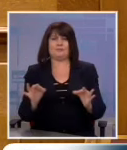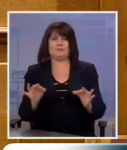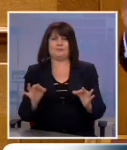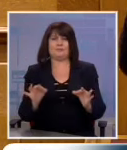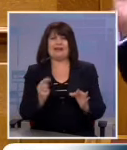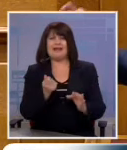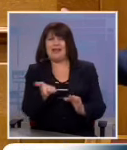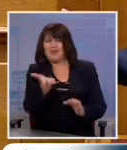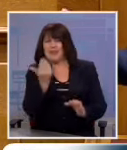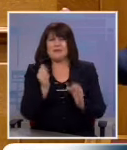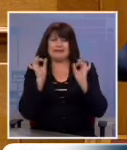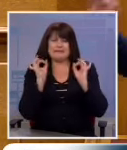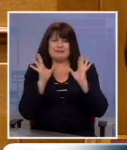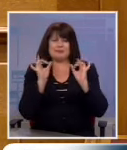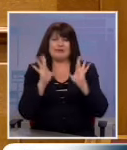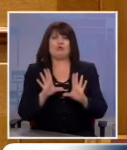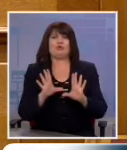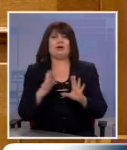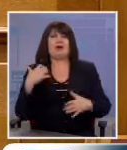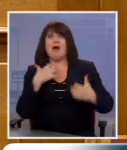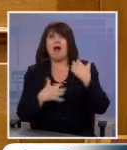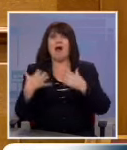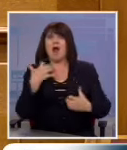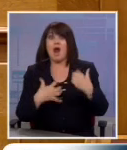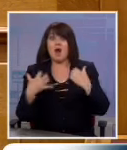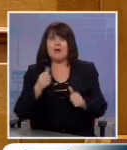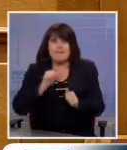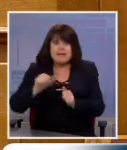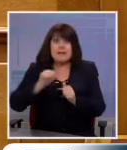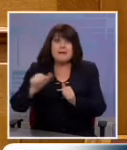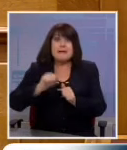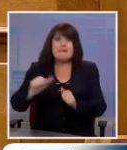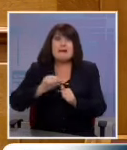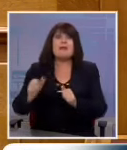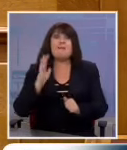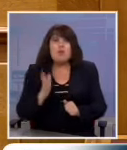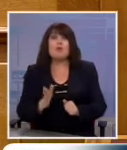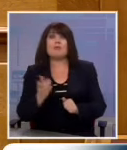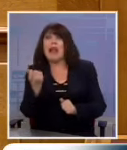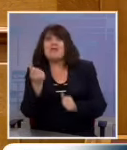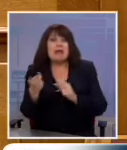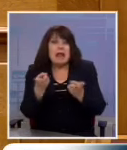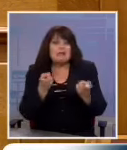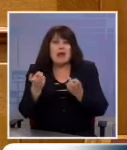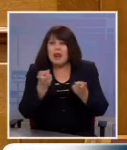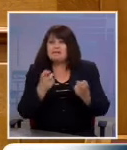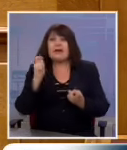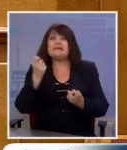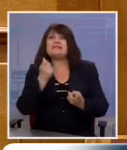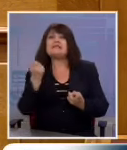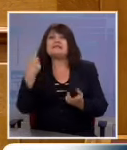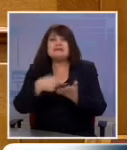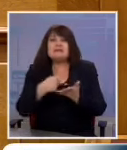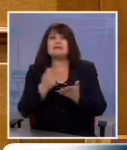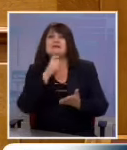αφήνοντάς την χωρίς τίποτε. Με αγωνία μήνα με το μήνα για το αν θα μπορέσουν να εξασφαλιστούν τα χρήματα για τους μεσούς και τις